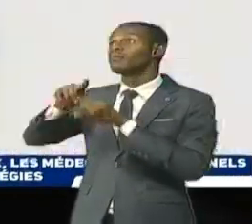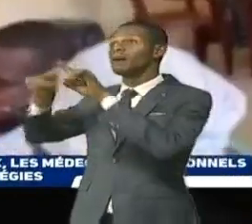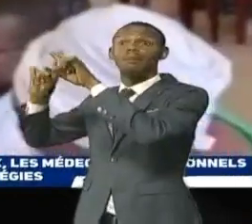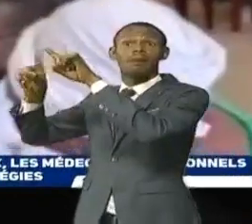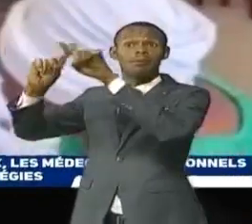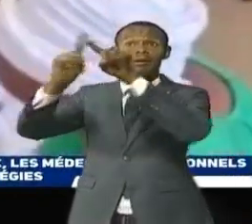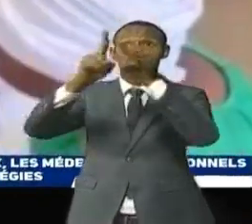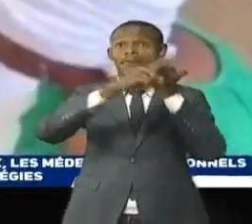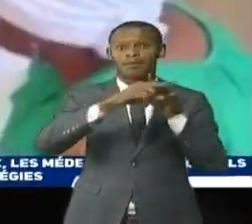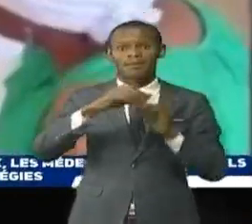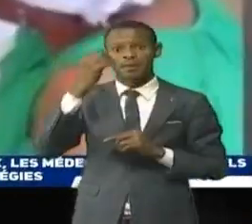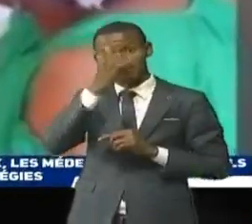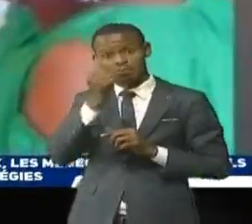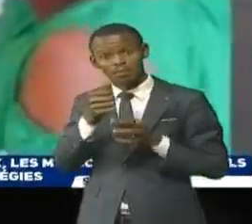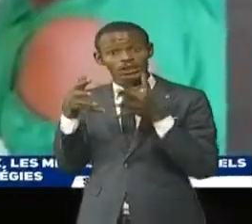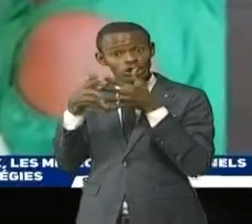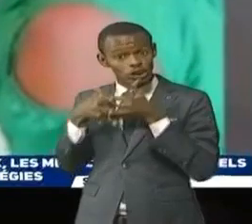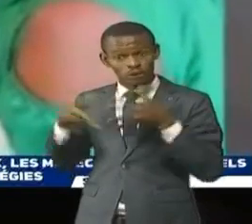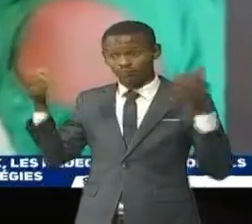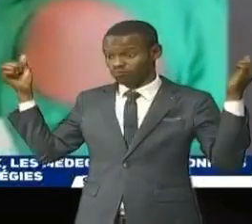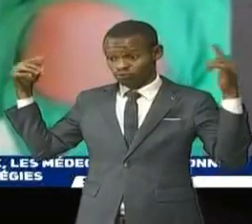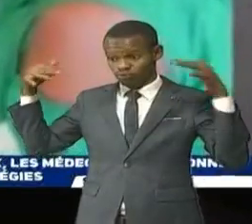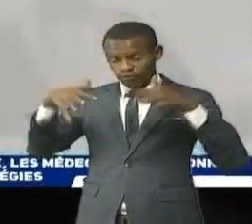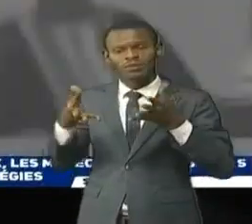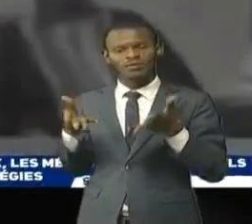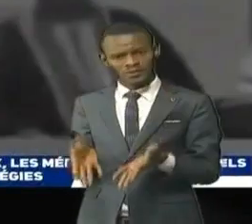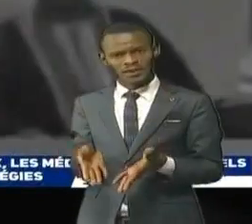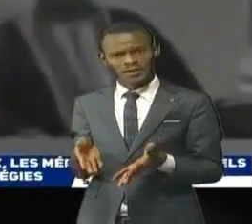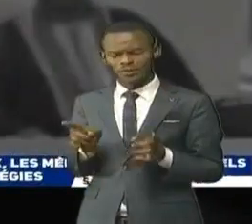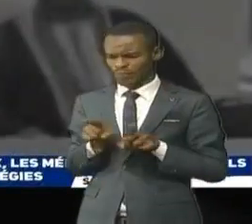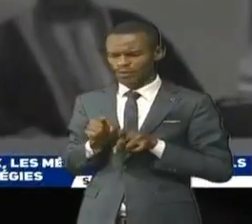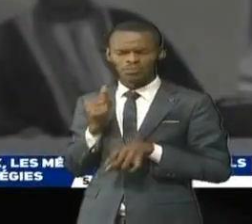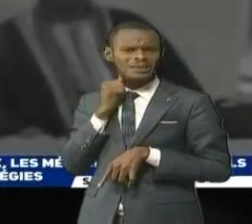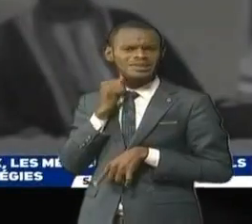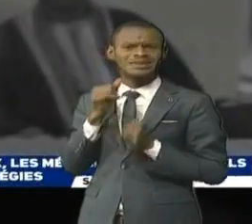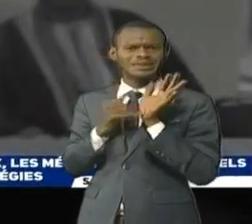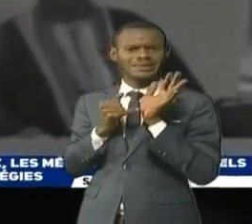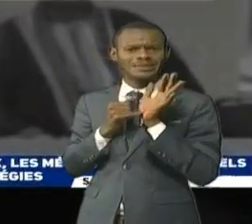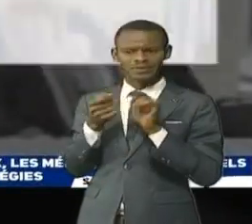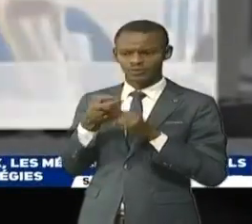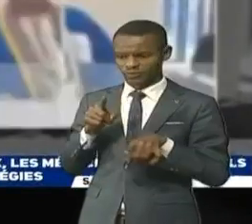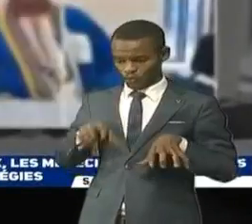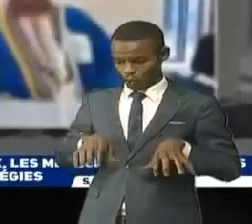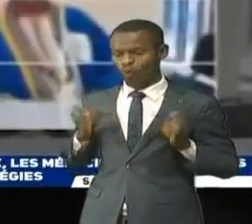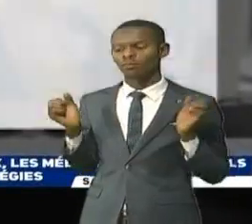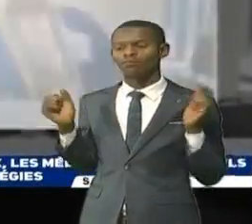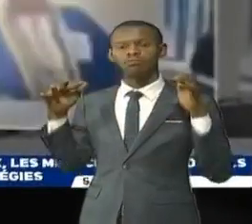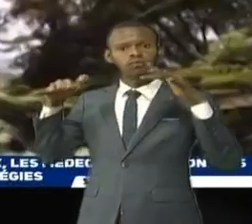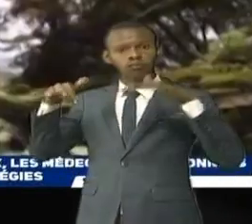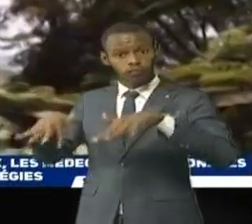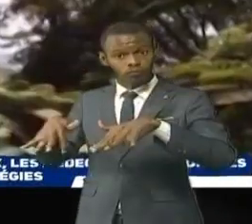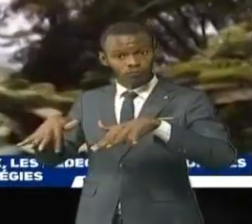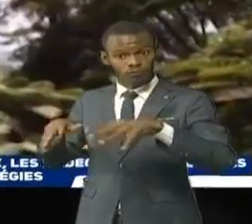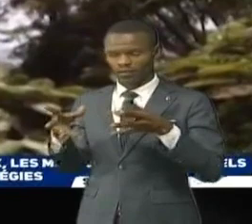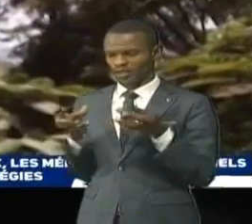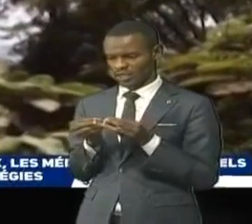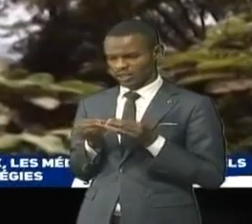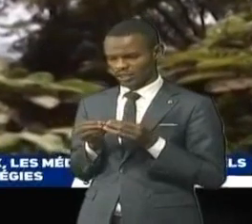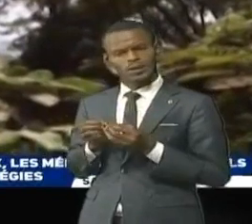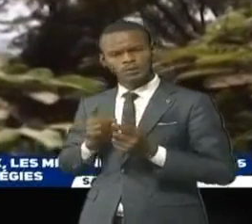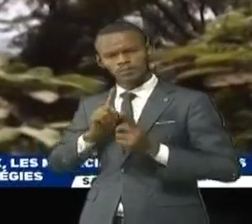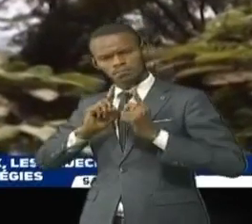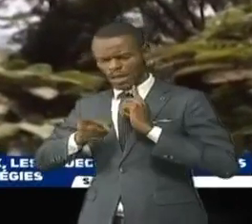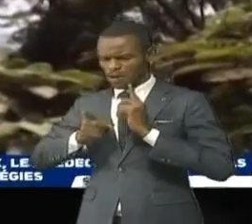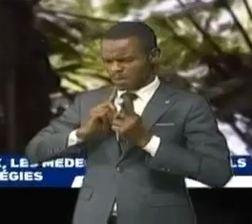d'Afrique, dont 6 médecins venus de la République démocratique du Congo. Ces Assises ont permis à ces hommes et femmes de science de cogiter